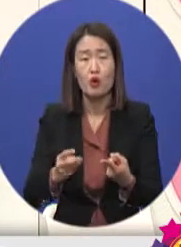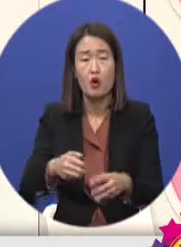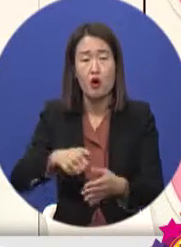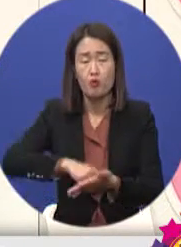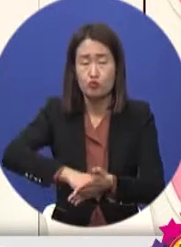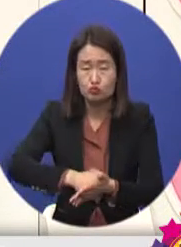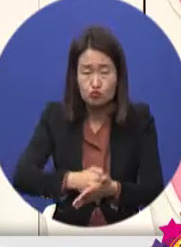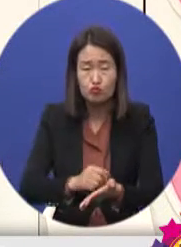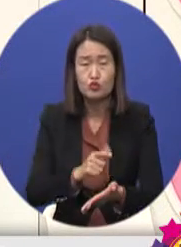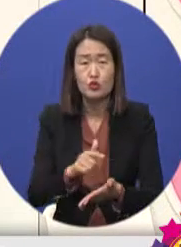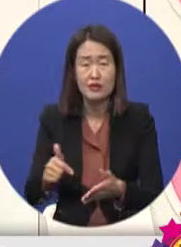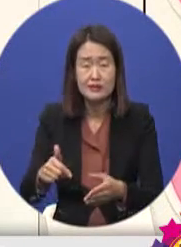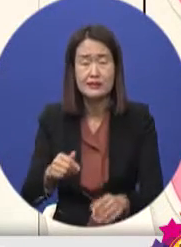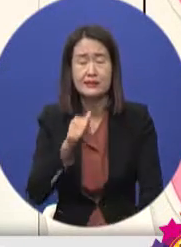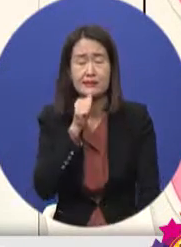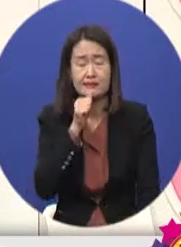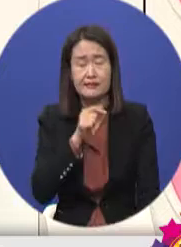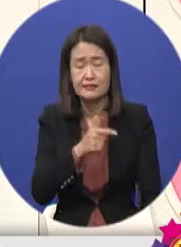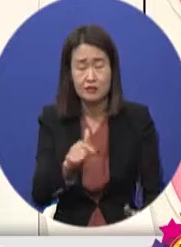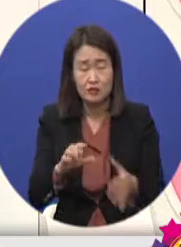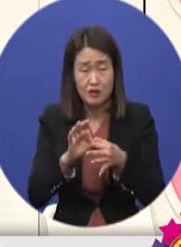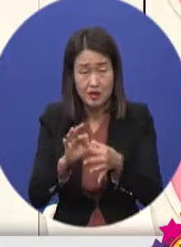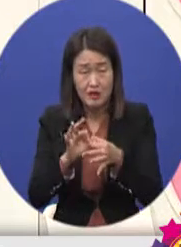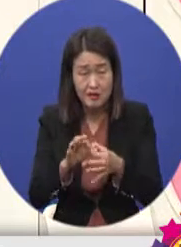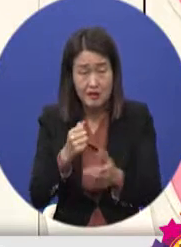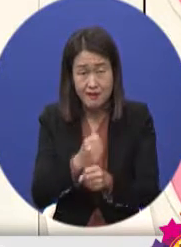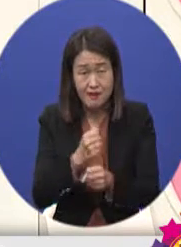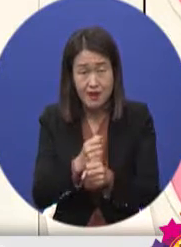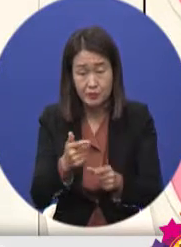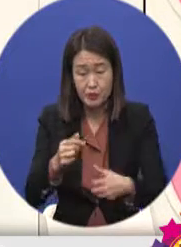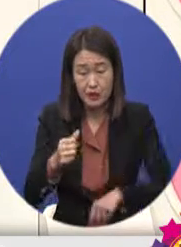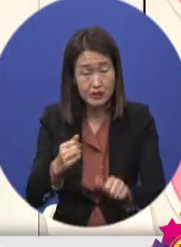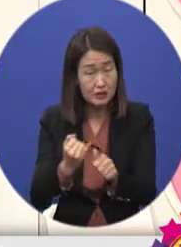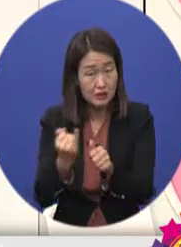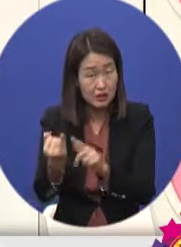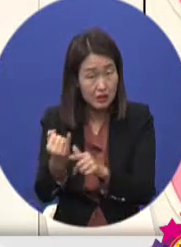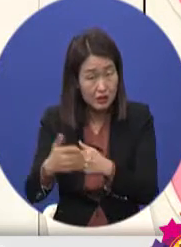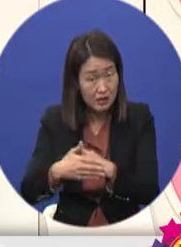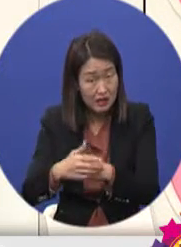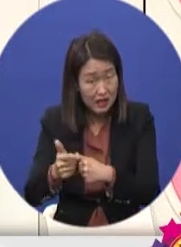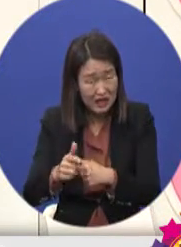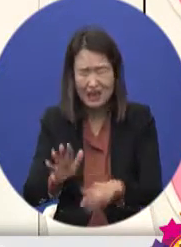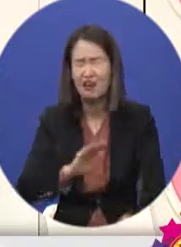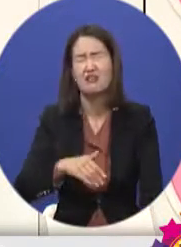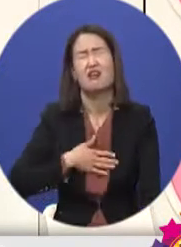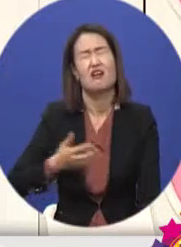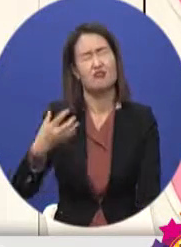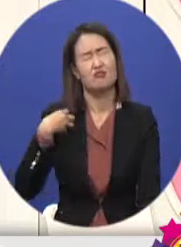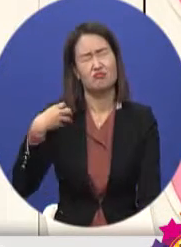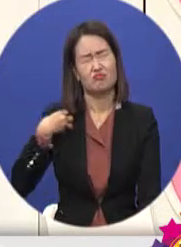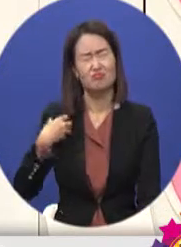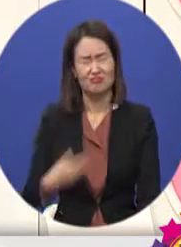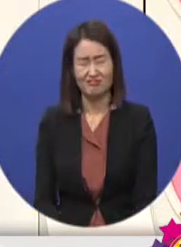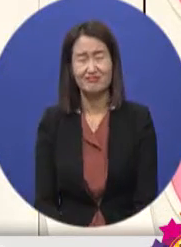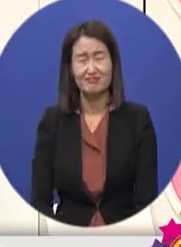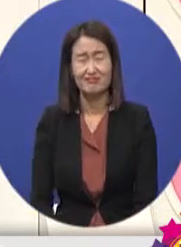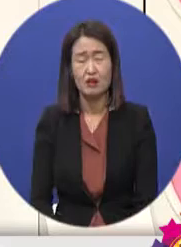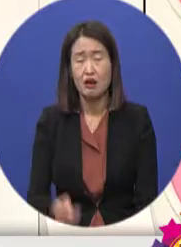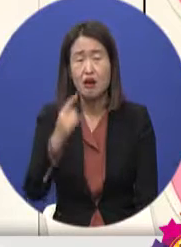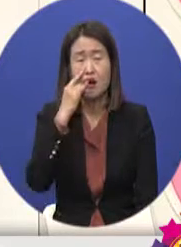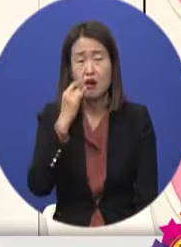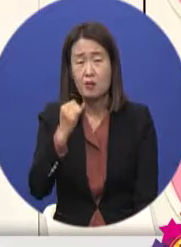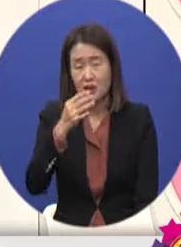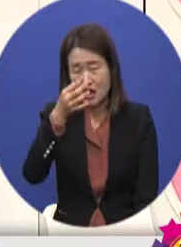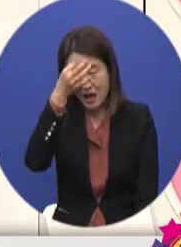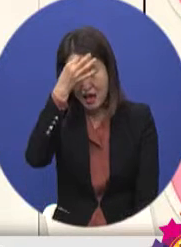내가 써야 되고. 네. 어떠세요? 며느님이 해주세요? 내가 해야 하고 다 해야요. 그렇죠. 네. 어머니